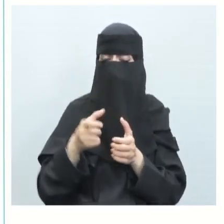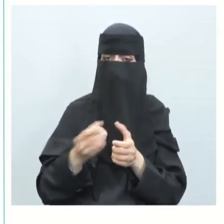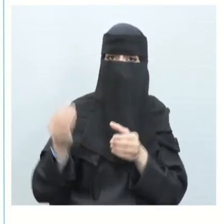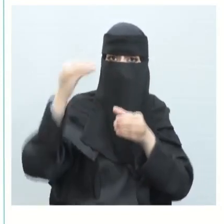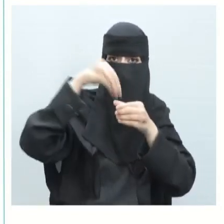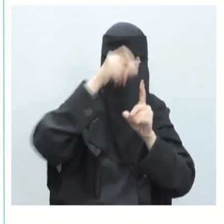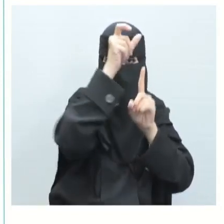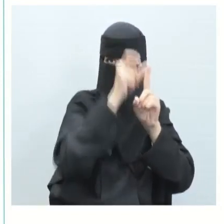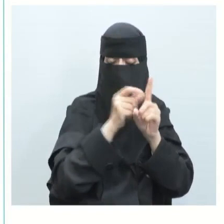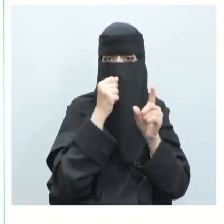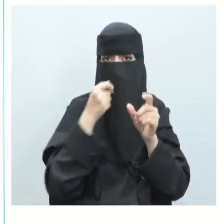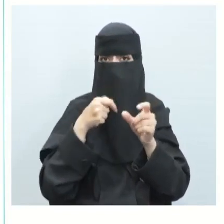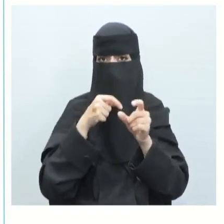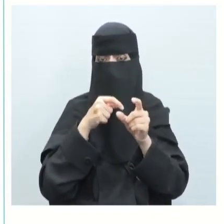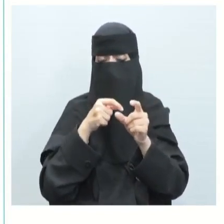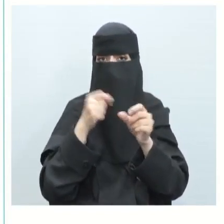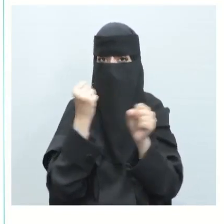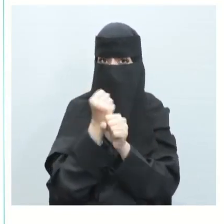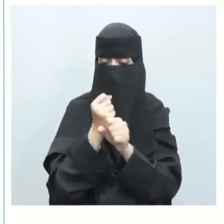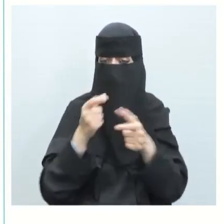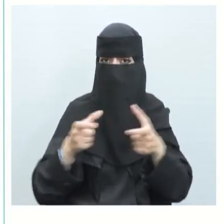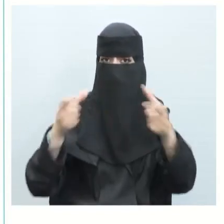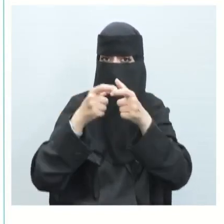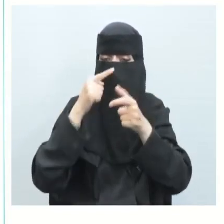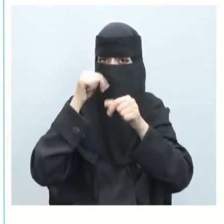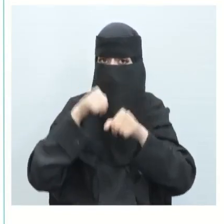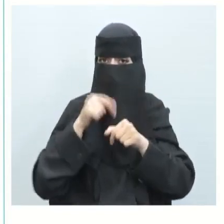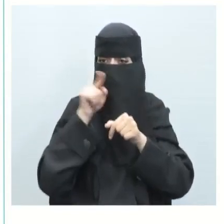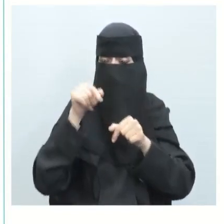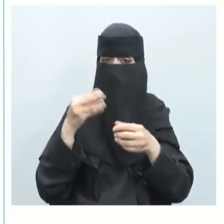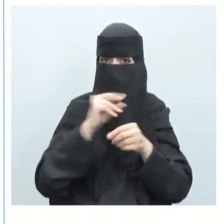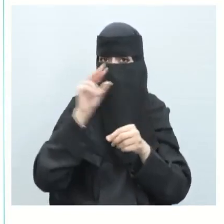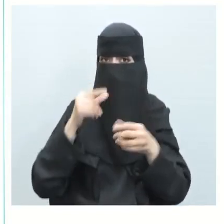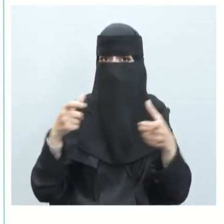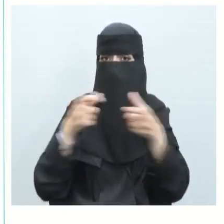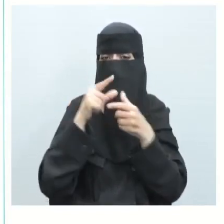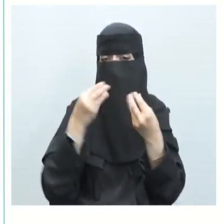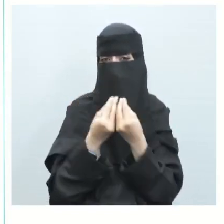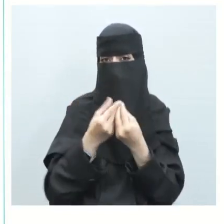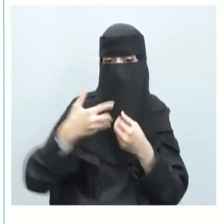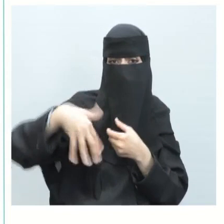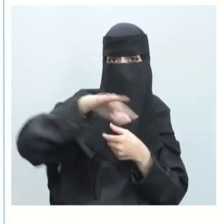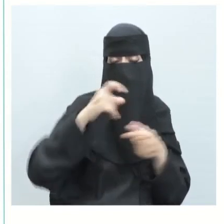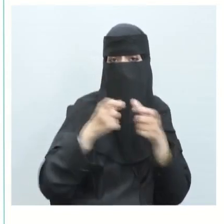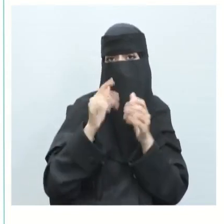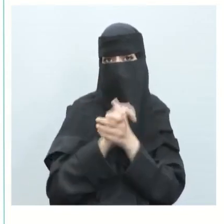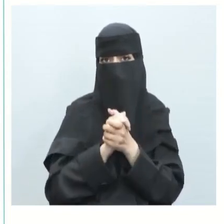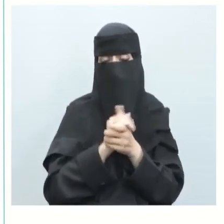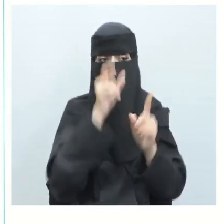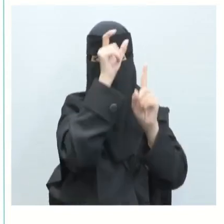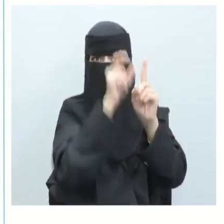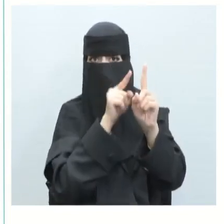موظف الى فريق العمل يجب ان تطابق مهارات الفريق الاجمالي مع طلبات العمل اذا لا اضع الموظف بمهارات مختلفه عن